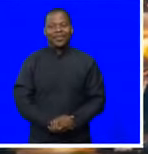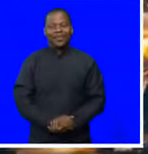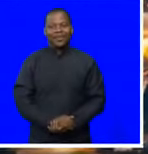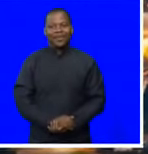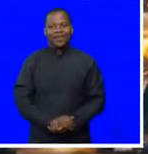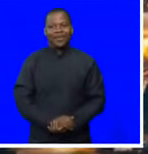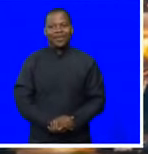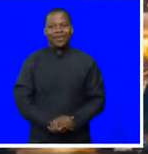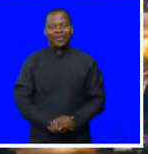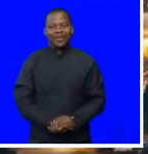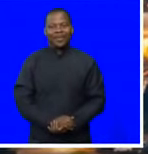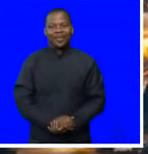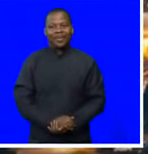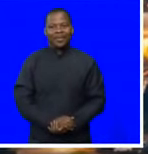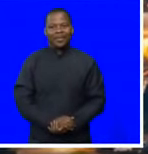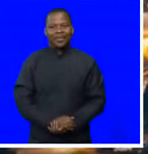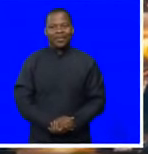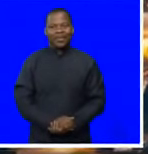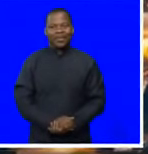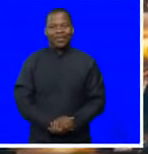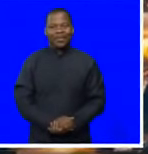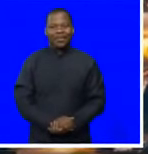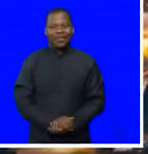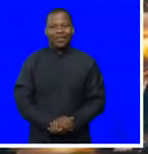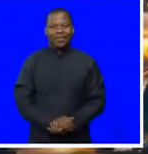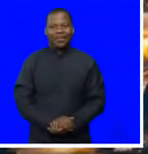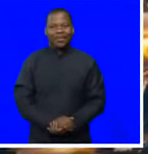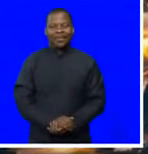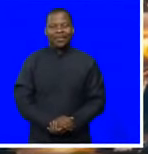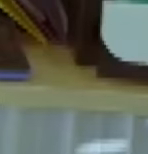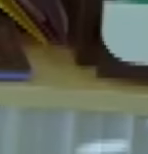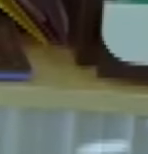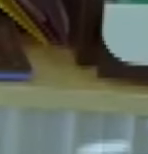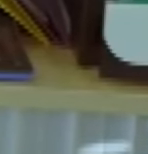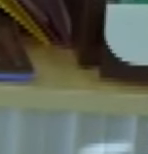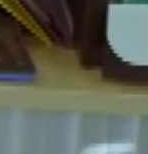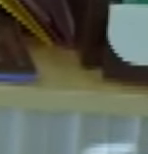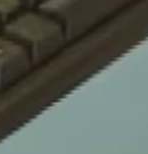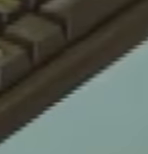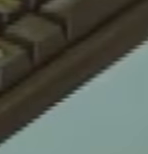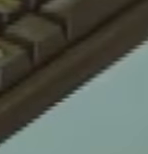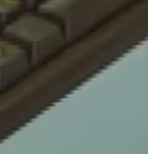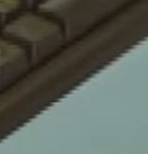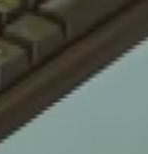kusasa ngaleto ingosi tawuchubeka kuthela umusa emakhaya nisale kahle.